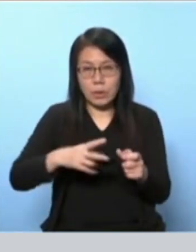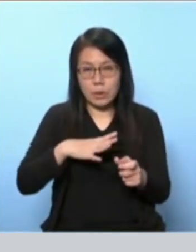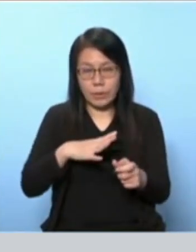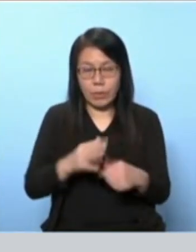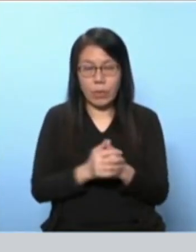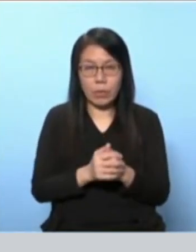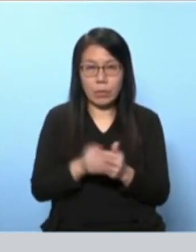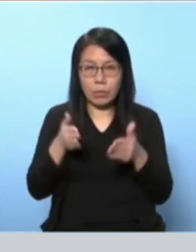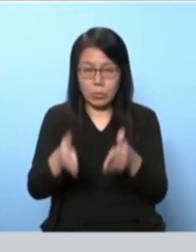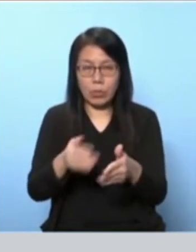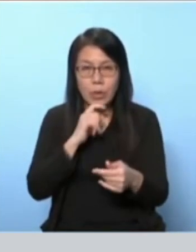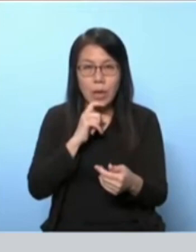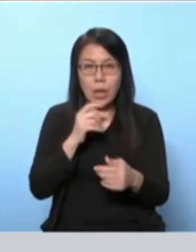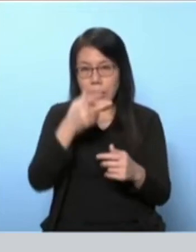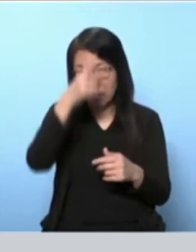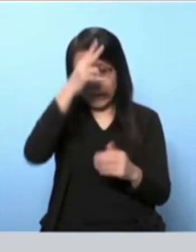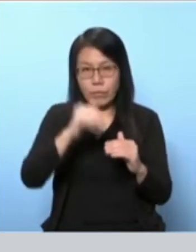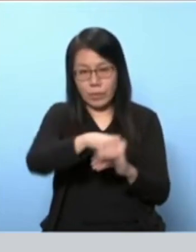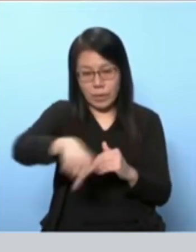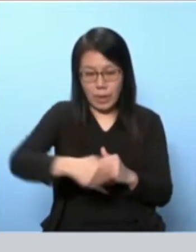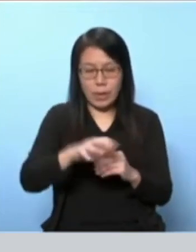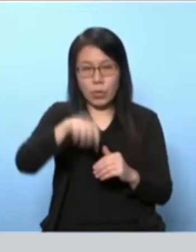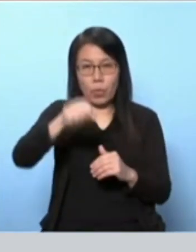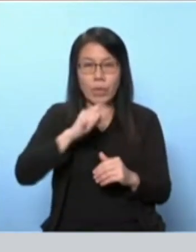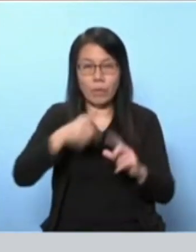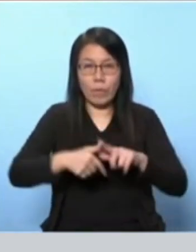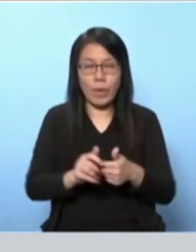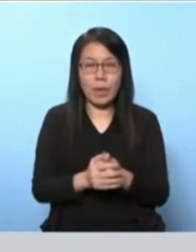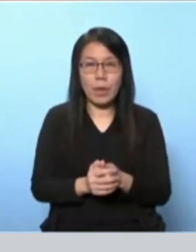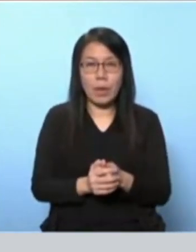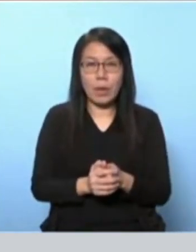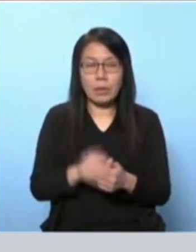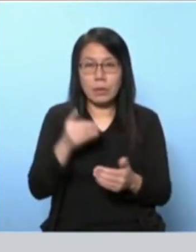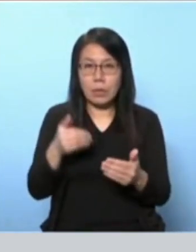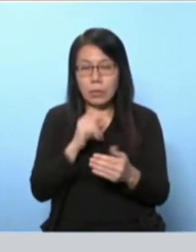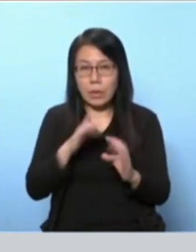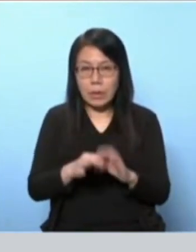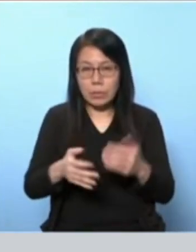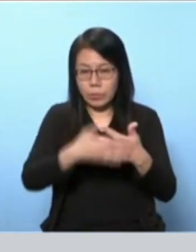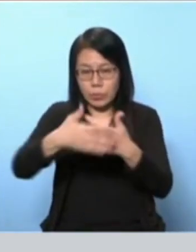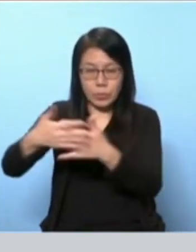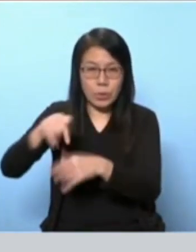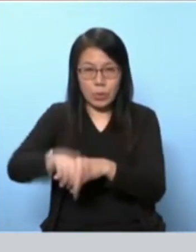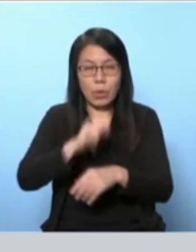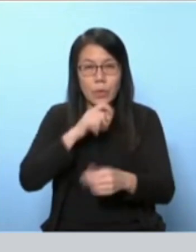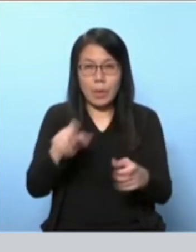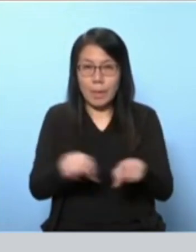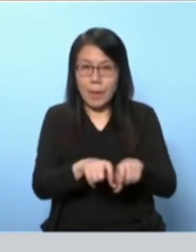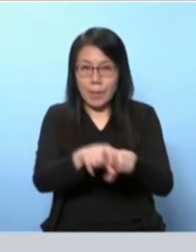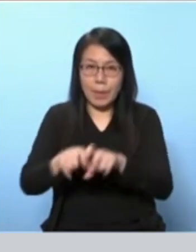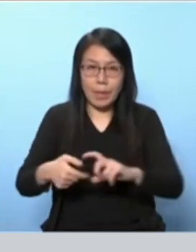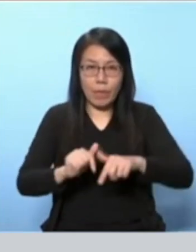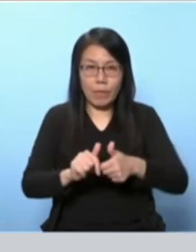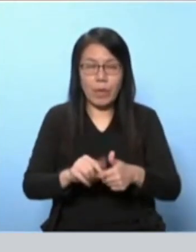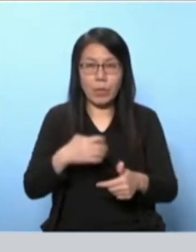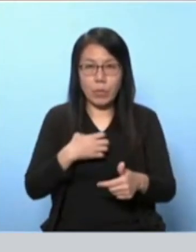其對於政府場地嘅使用同埋營運方式，咁議案裏面提到啦，盤活旗下資產嘅營運模式及融資方式咧，我